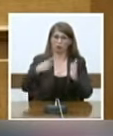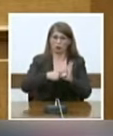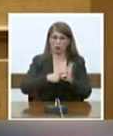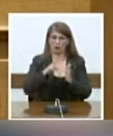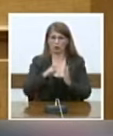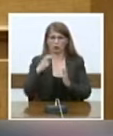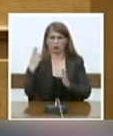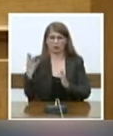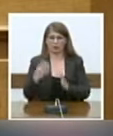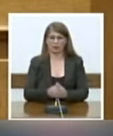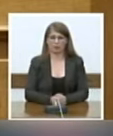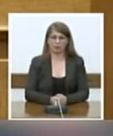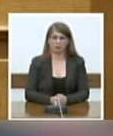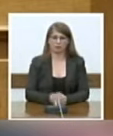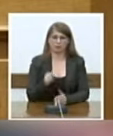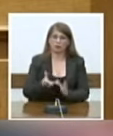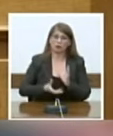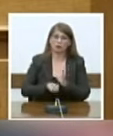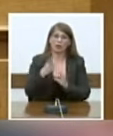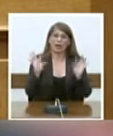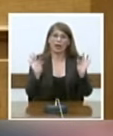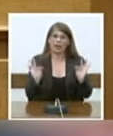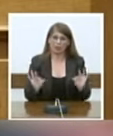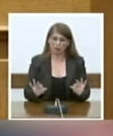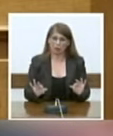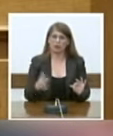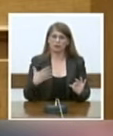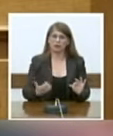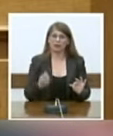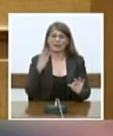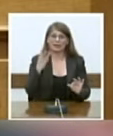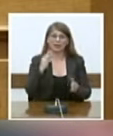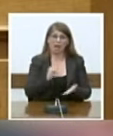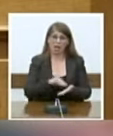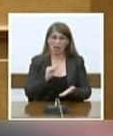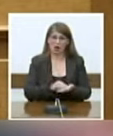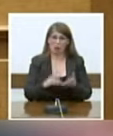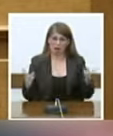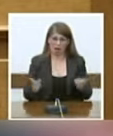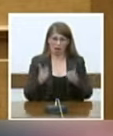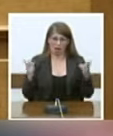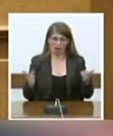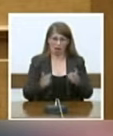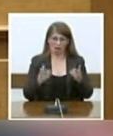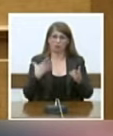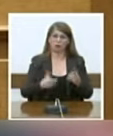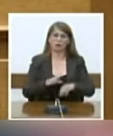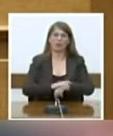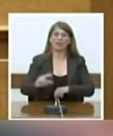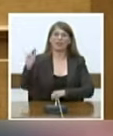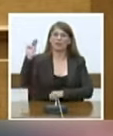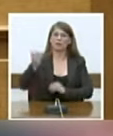2024. Και αυτές οι νέες ρυθμίσεις φέρνουν και τρεις ακόμα ελαφρύνσεις για τις οποίες είχαμε δεσμευθεί